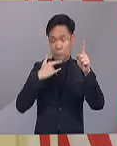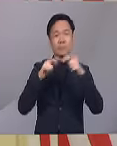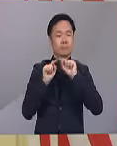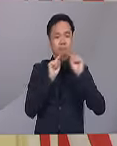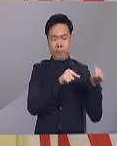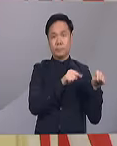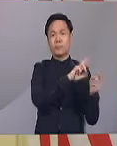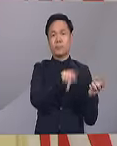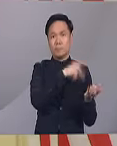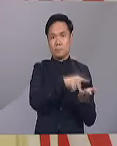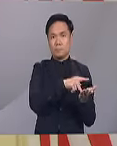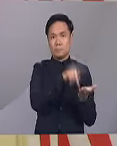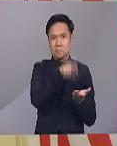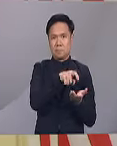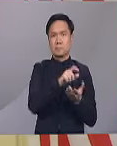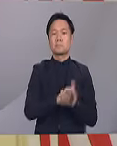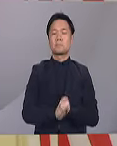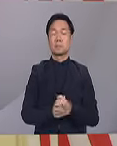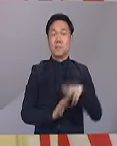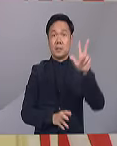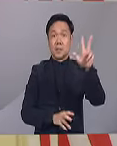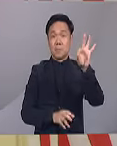wajib. Seramai